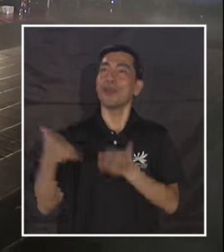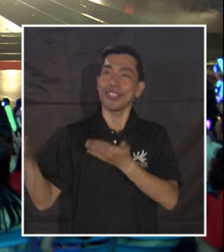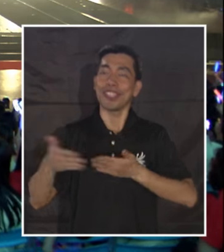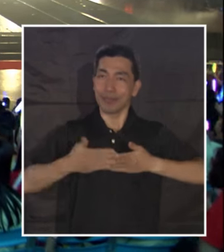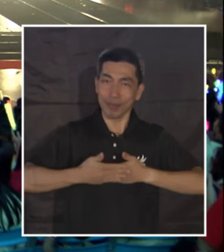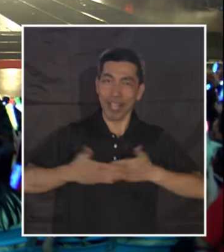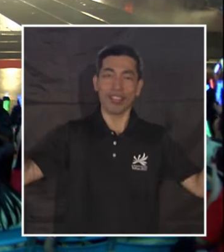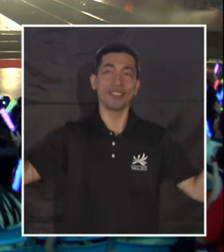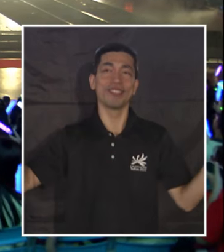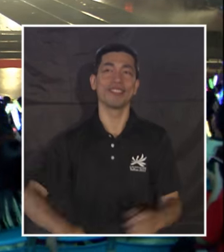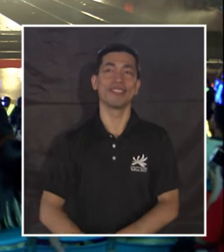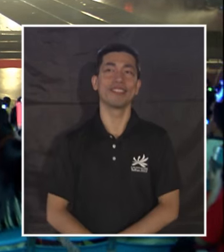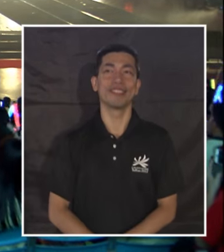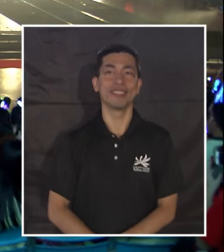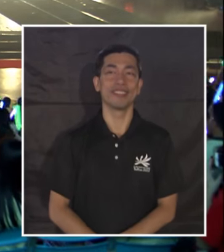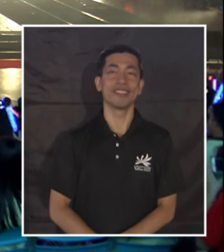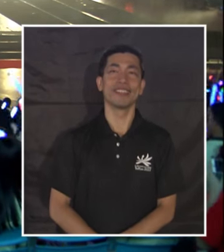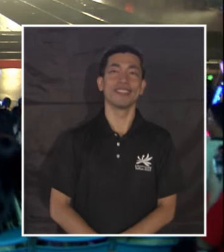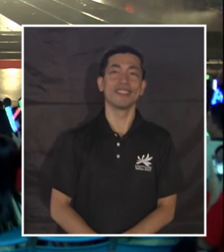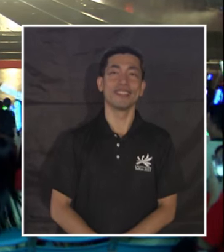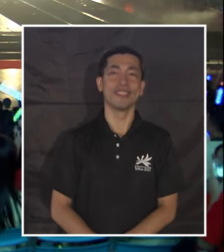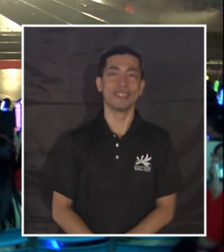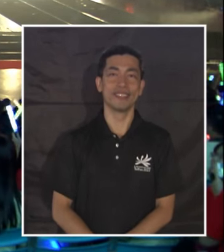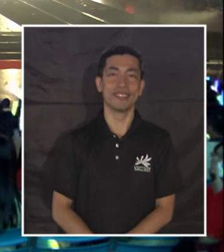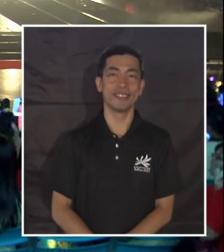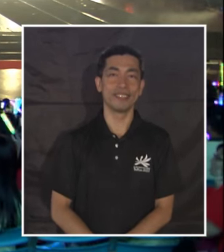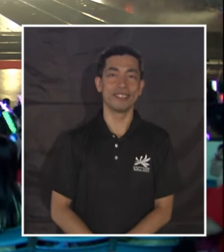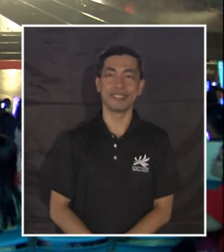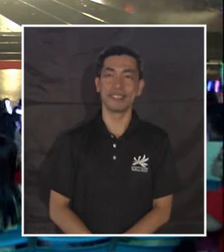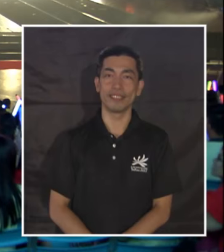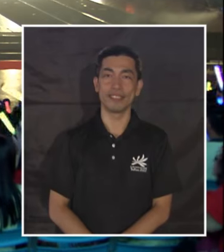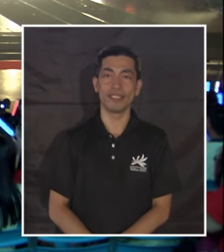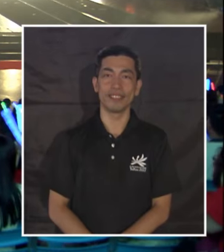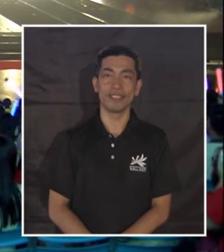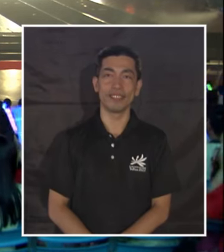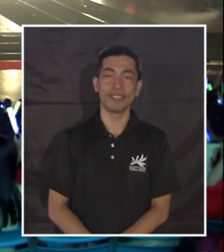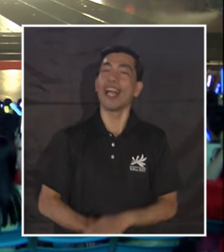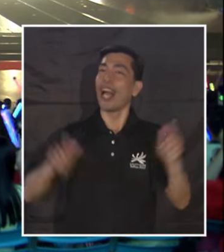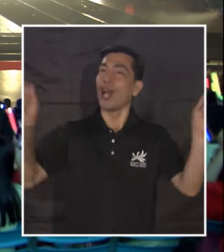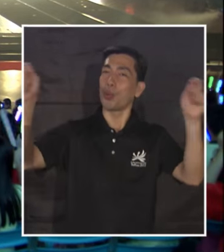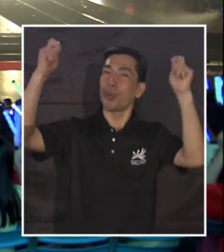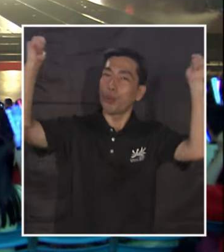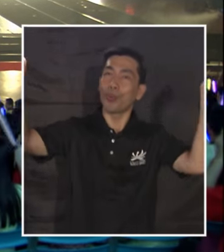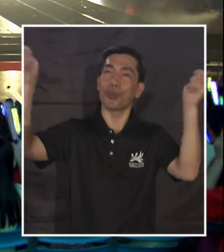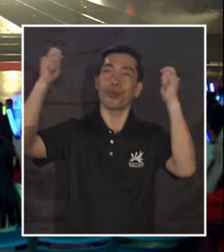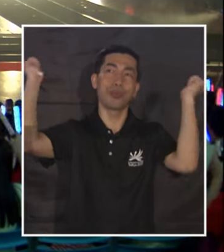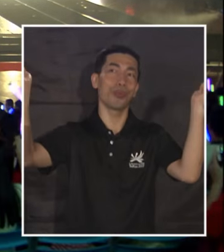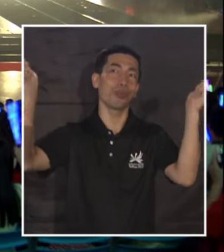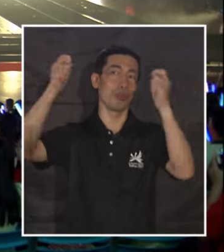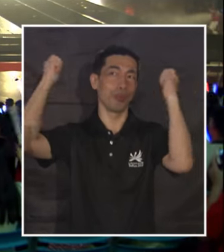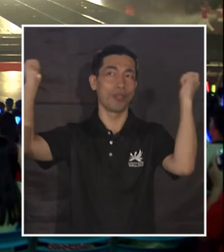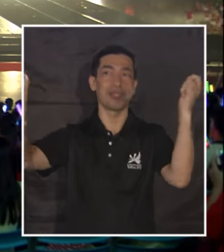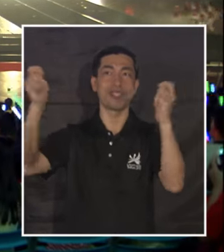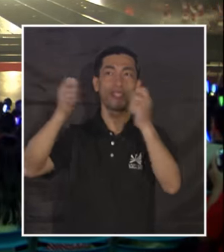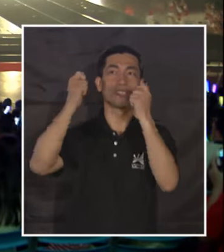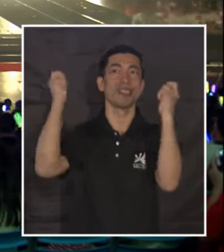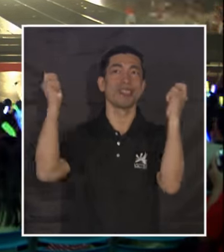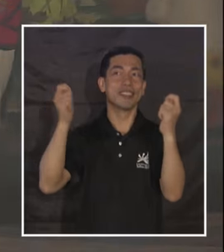Deaf Games now begins. 典礼开始。